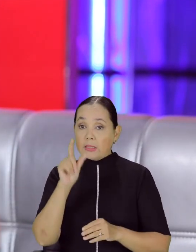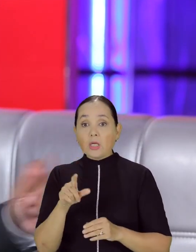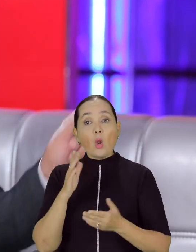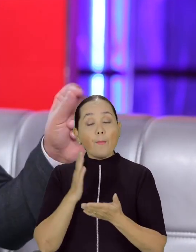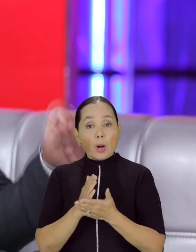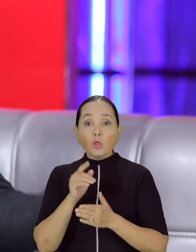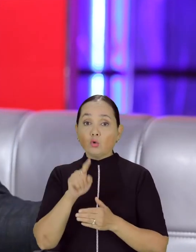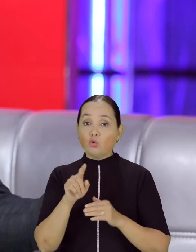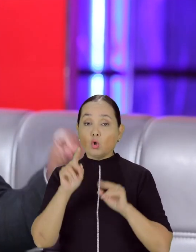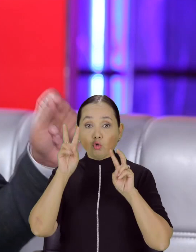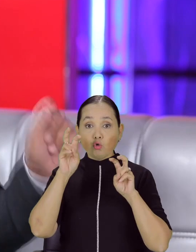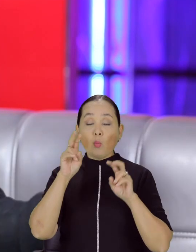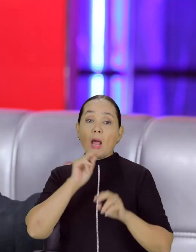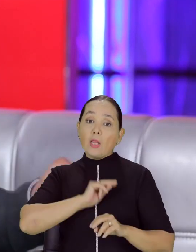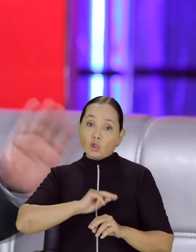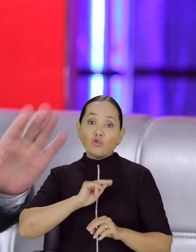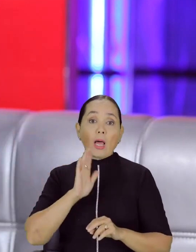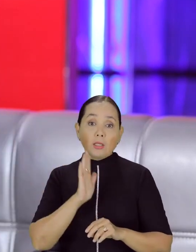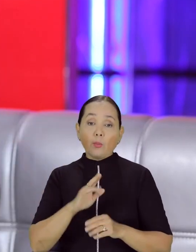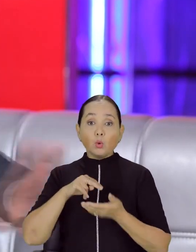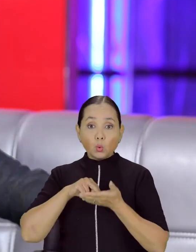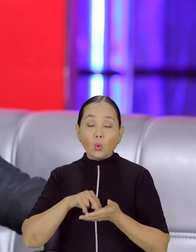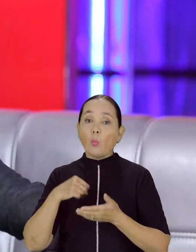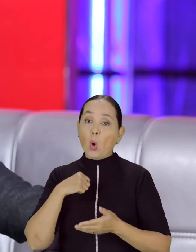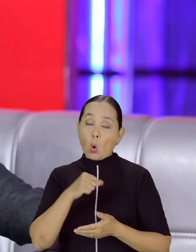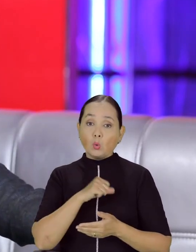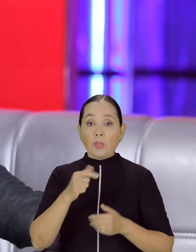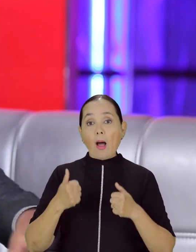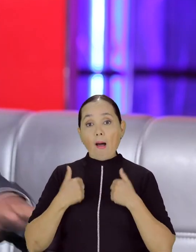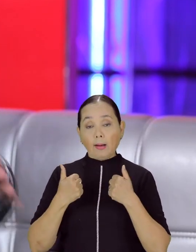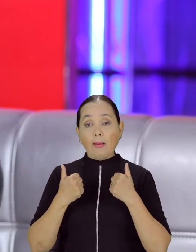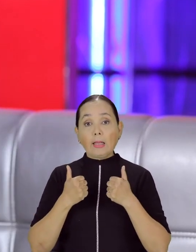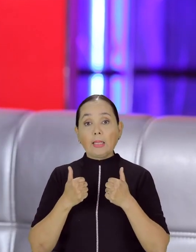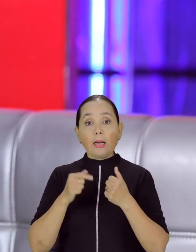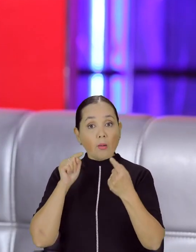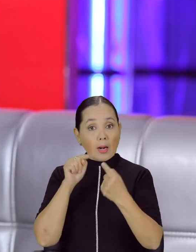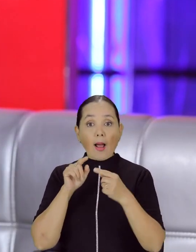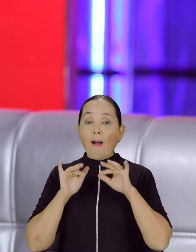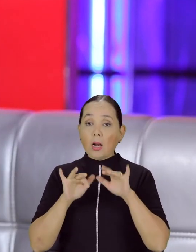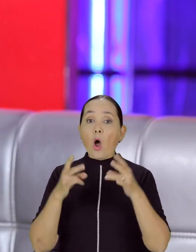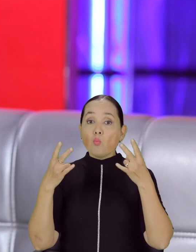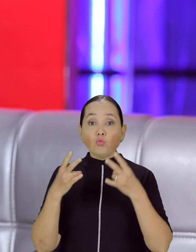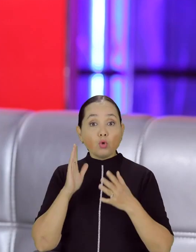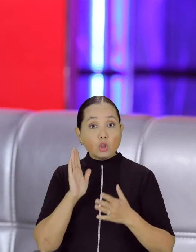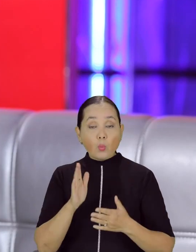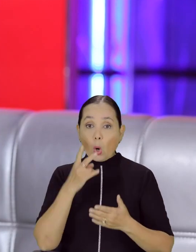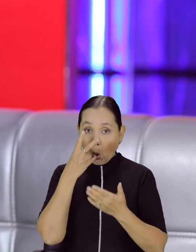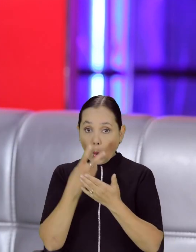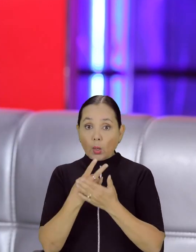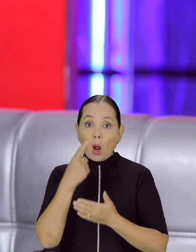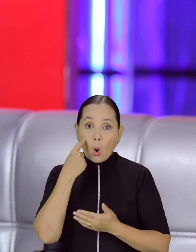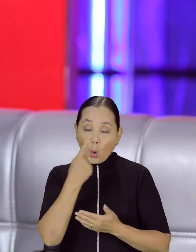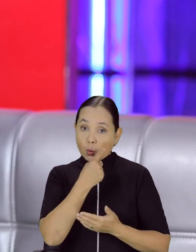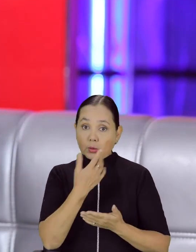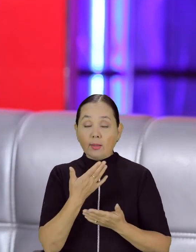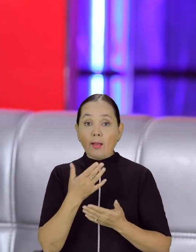insonlar borki shu jumlani ishlatib turib ham o'zi shunga zid harakatlarni qilaveradi. Muhtoj bo'lib turganlarni ko'rgan